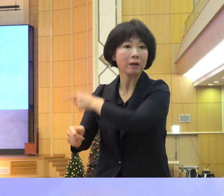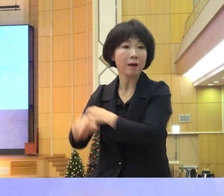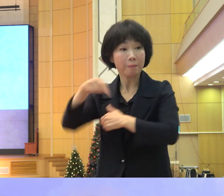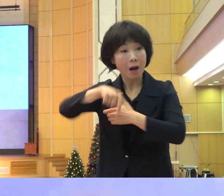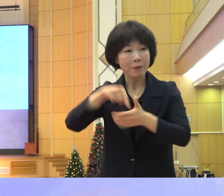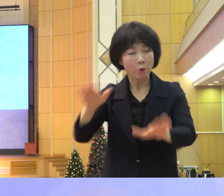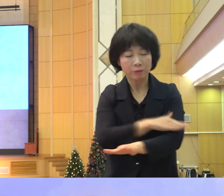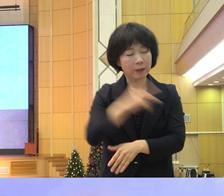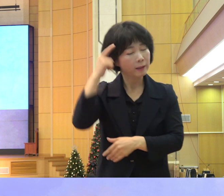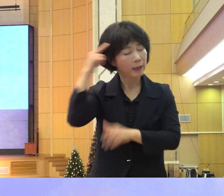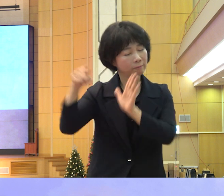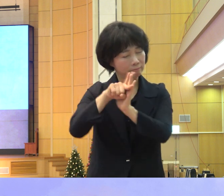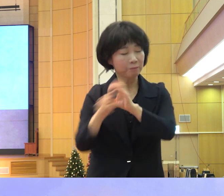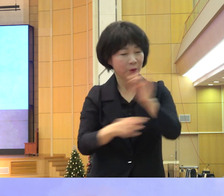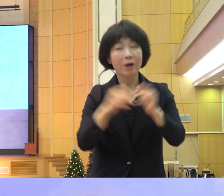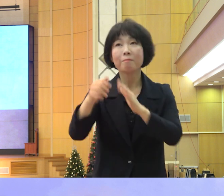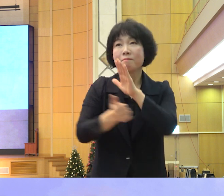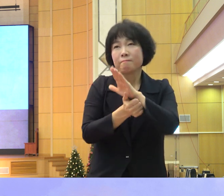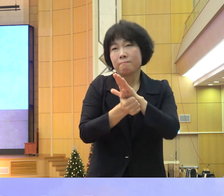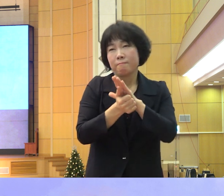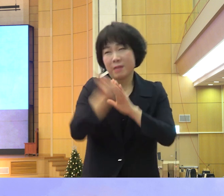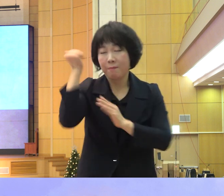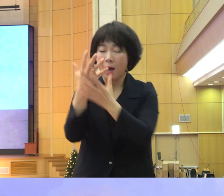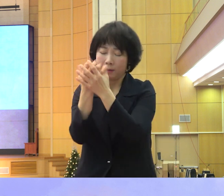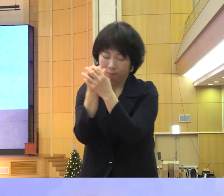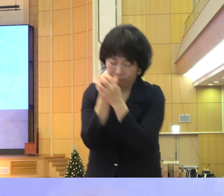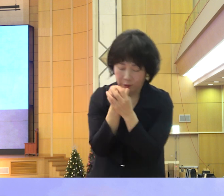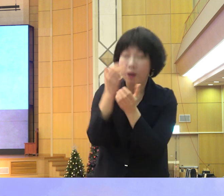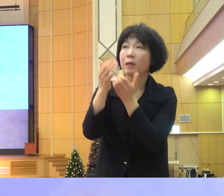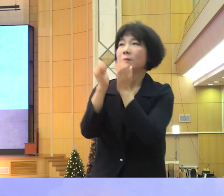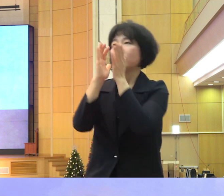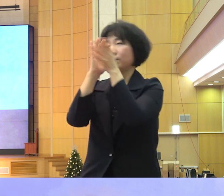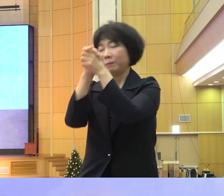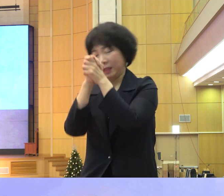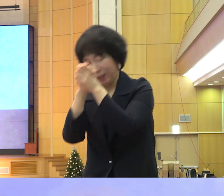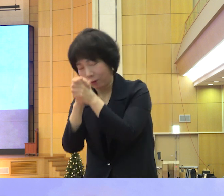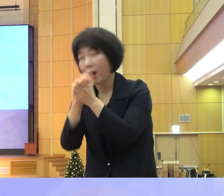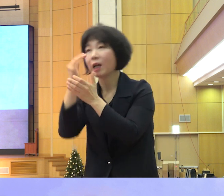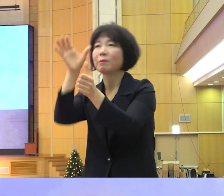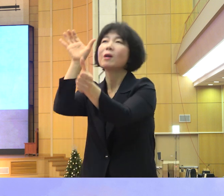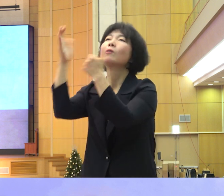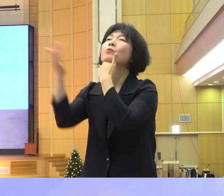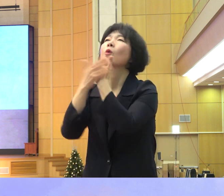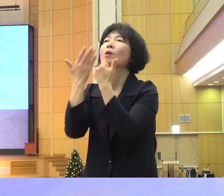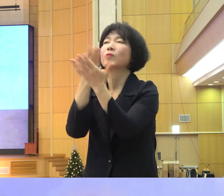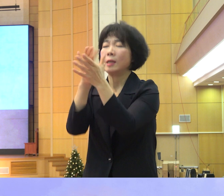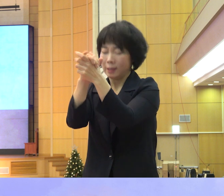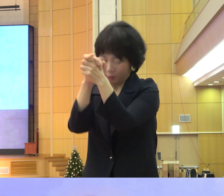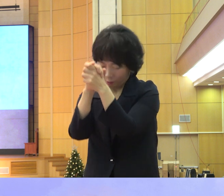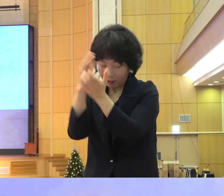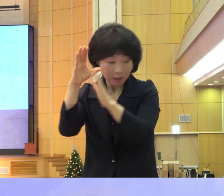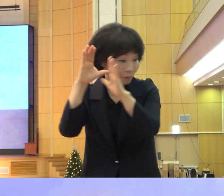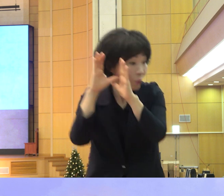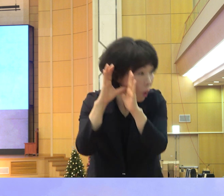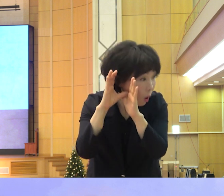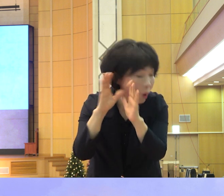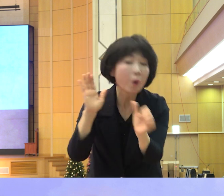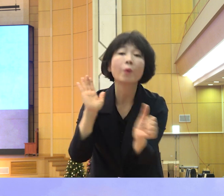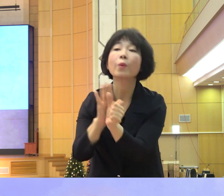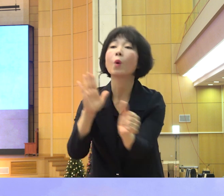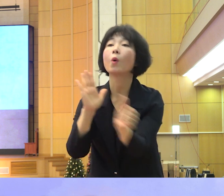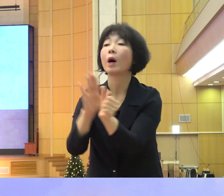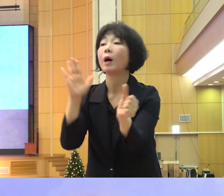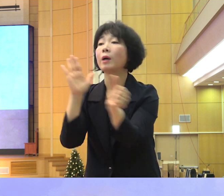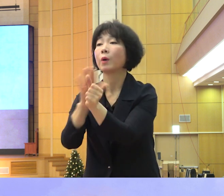희망을 붙잡고 하나님께 기도하고 하나님께 도움을 구하면 주님의 도움의